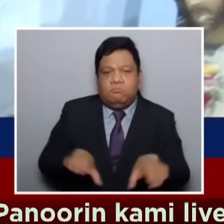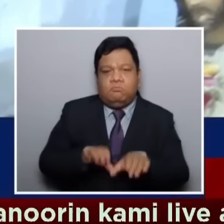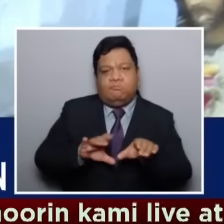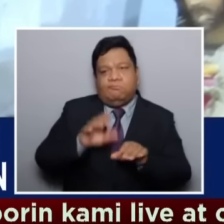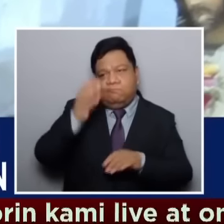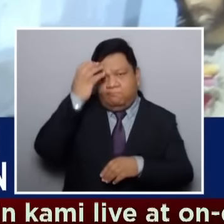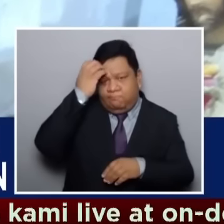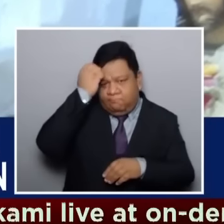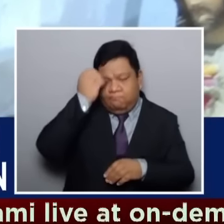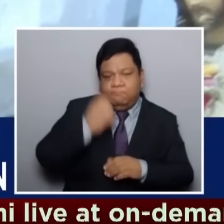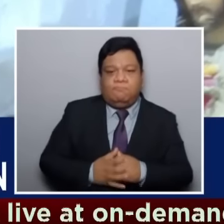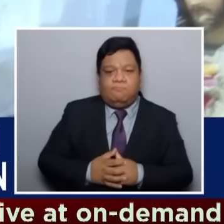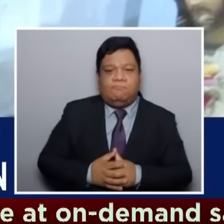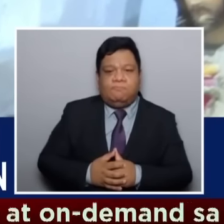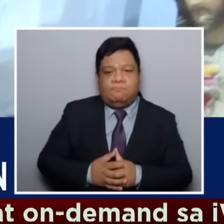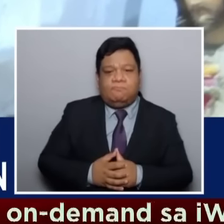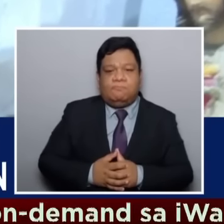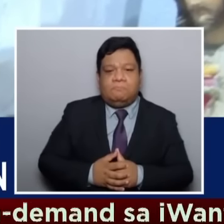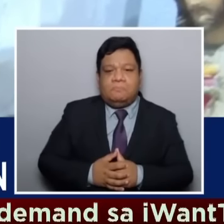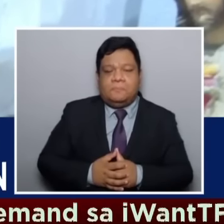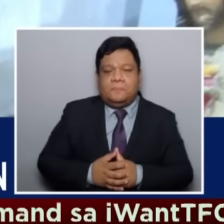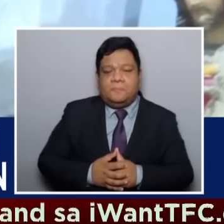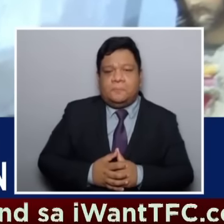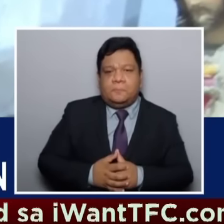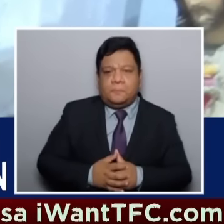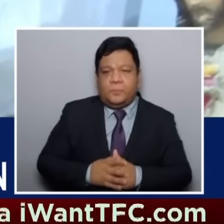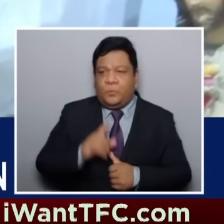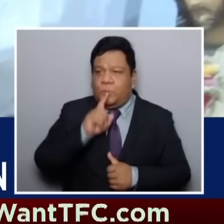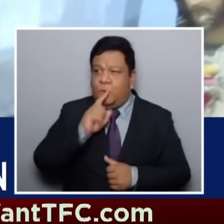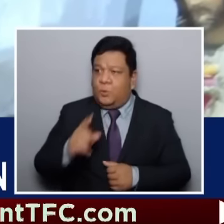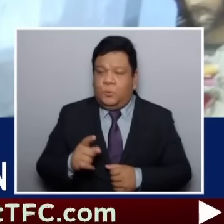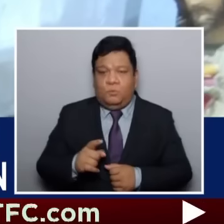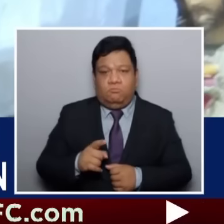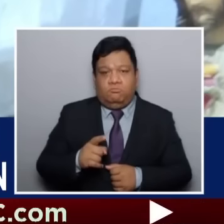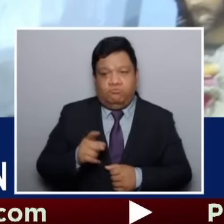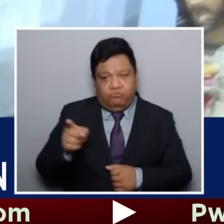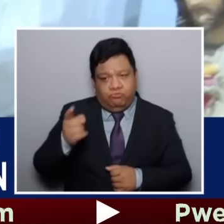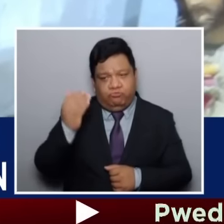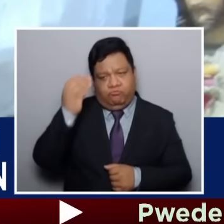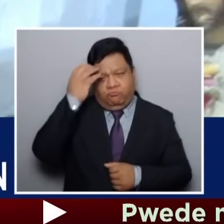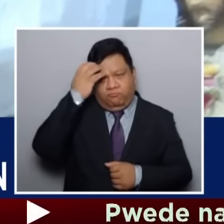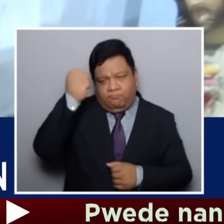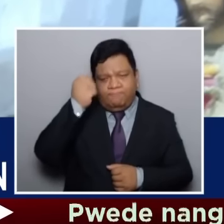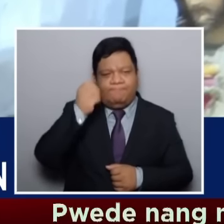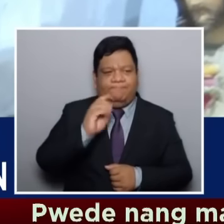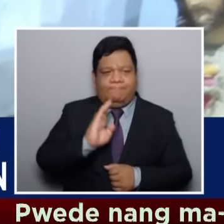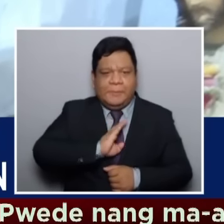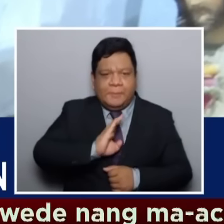nagawa niya. Natanim sa isip niya mabuting kalooban, hindi